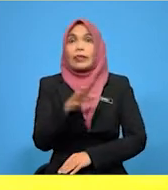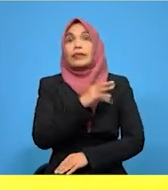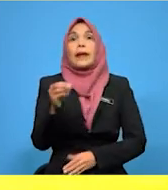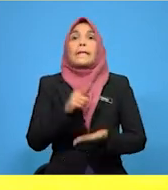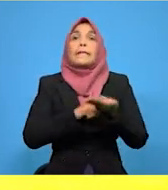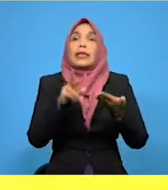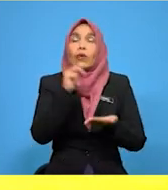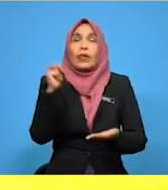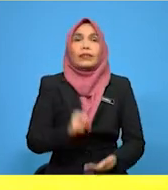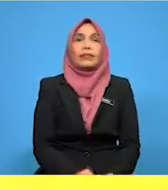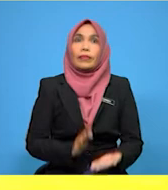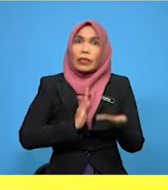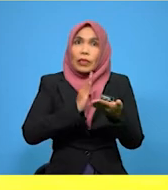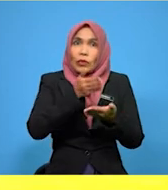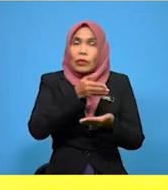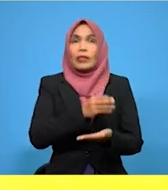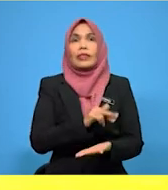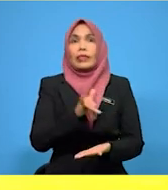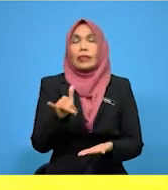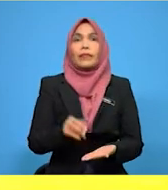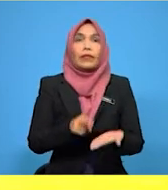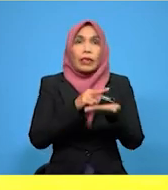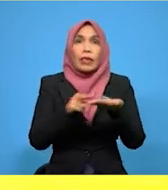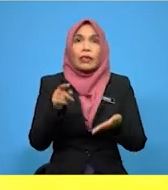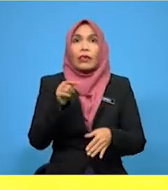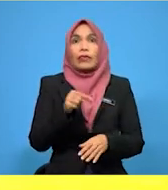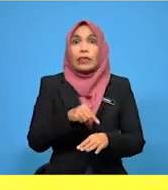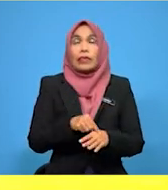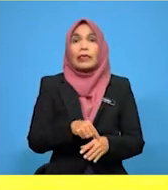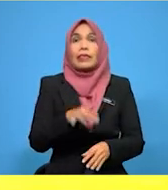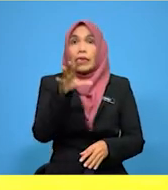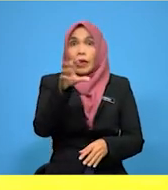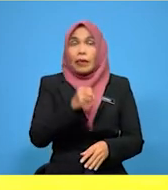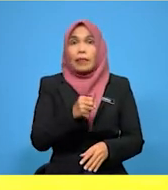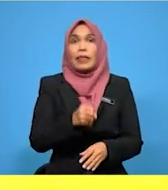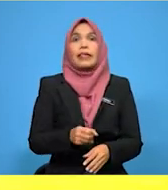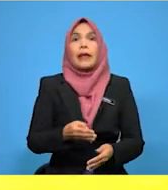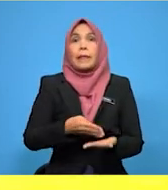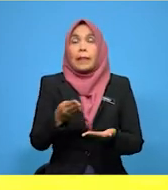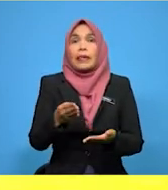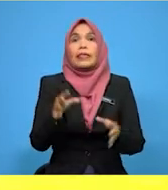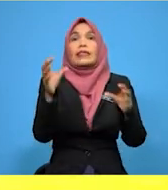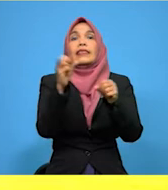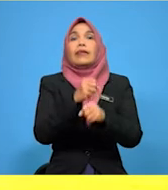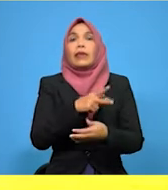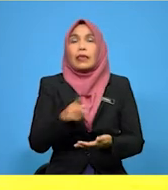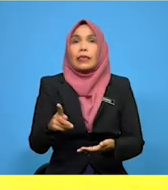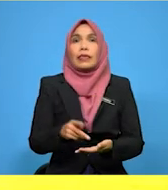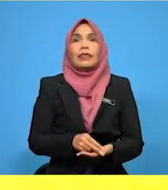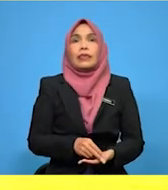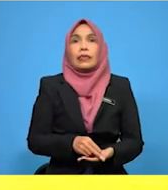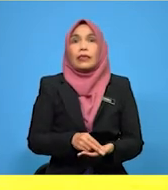Seterusnya, rekod ini diambil bagi mendapatkan jumlah pengeluaran telur mengikut grade.